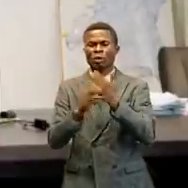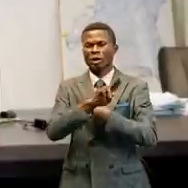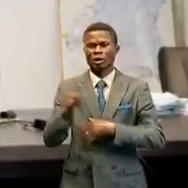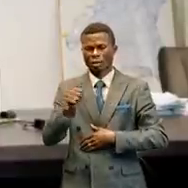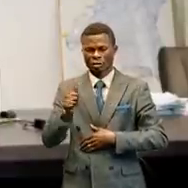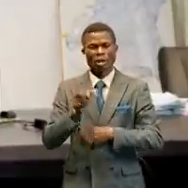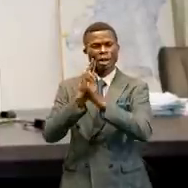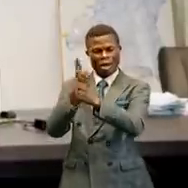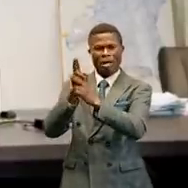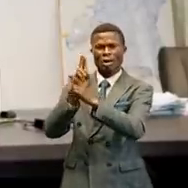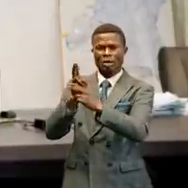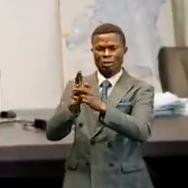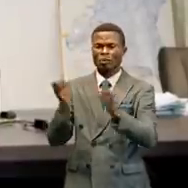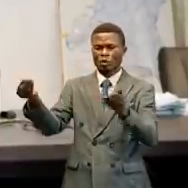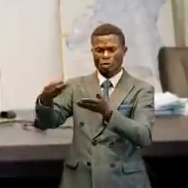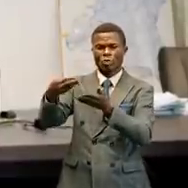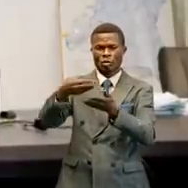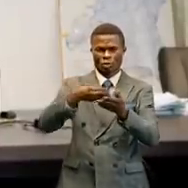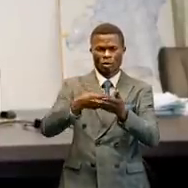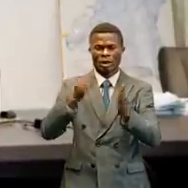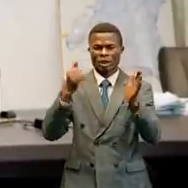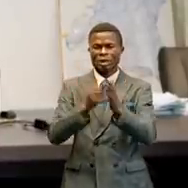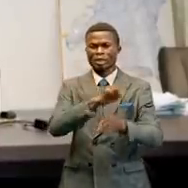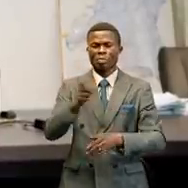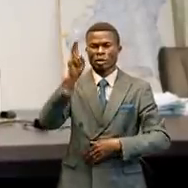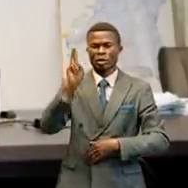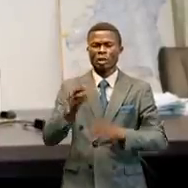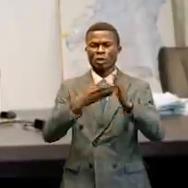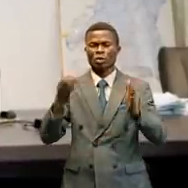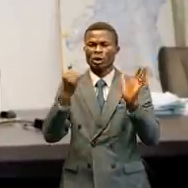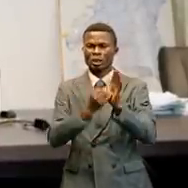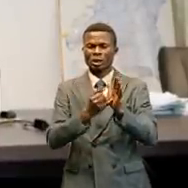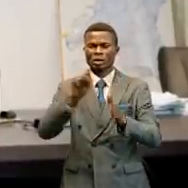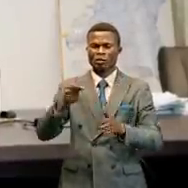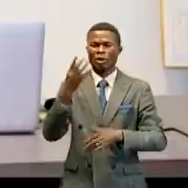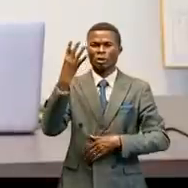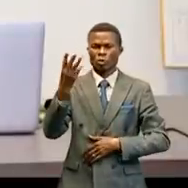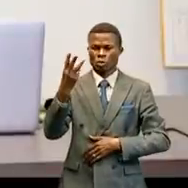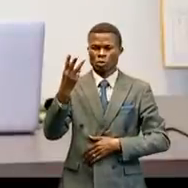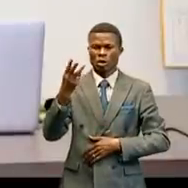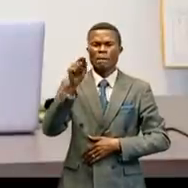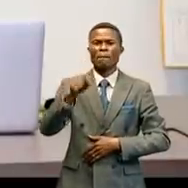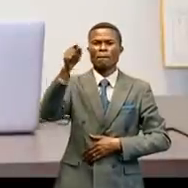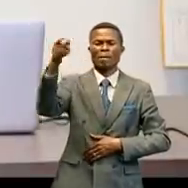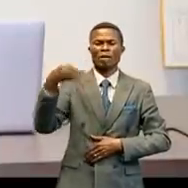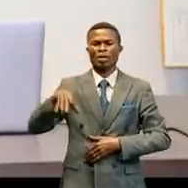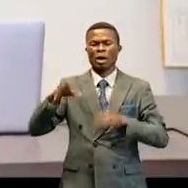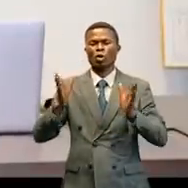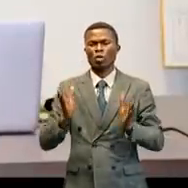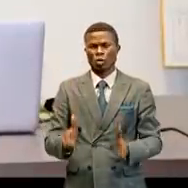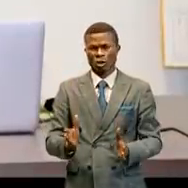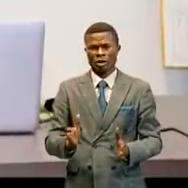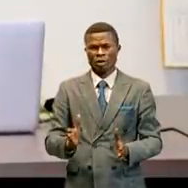a fait l'état d'une mobilisation de 6 296,3 milliards de francs